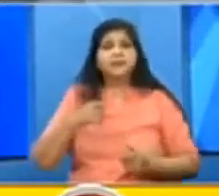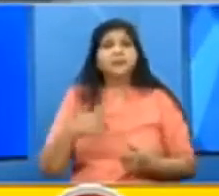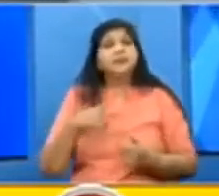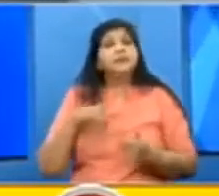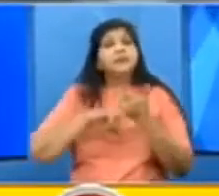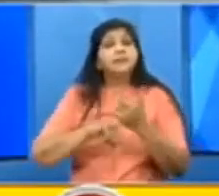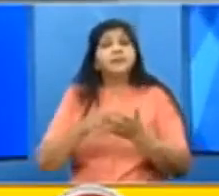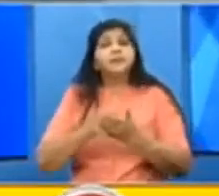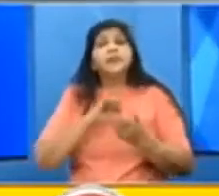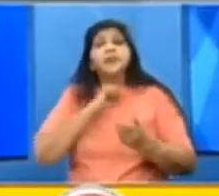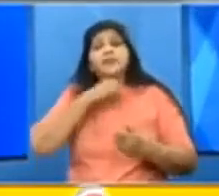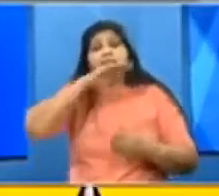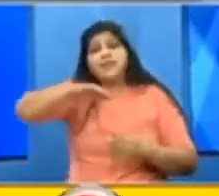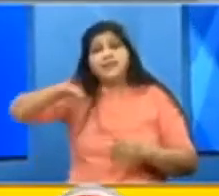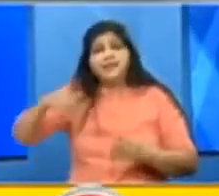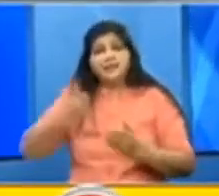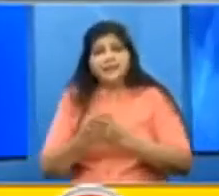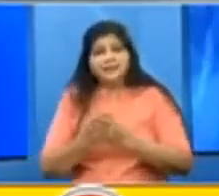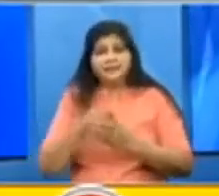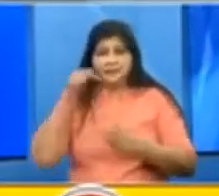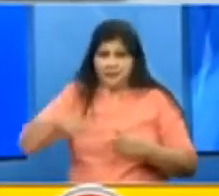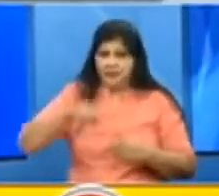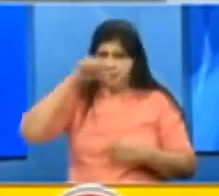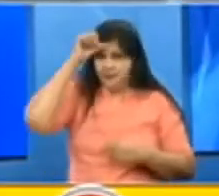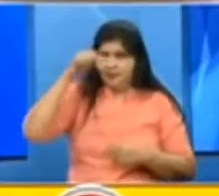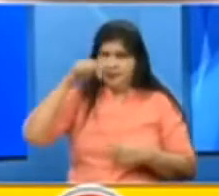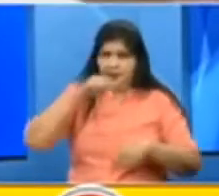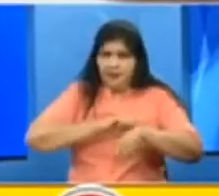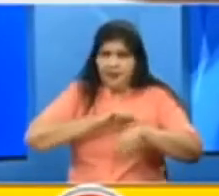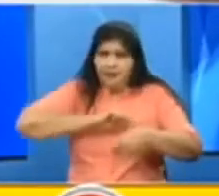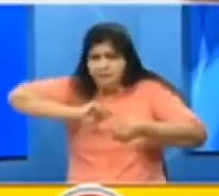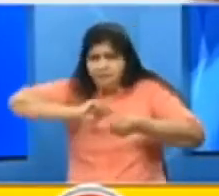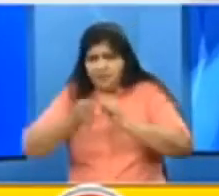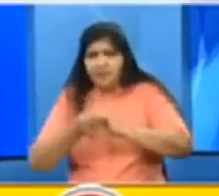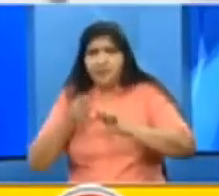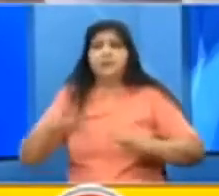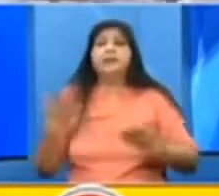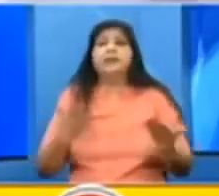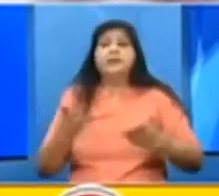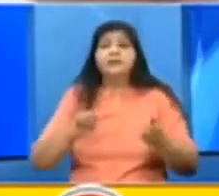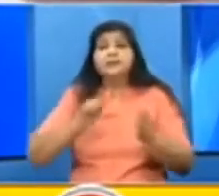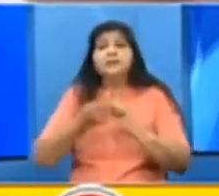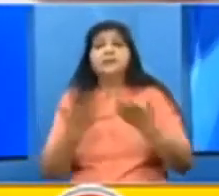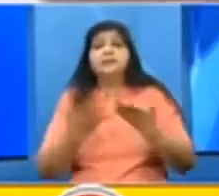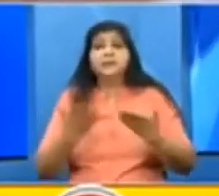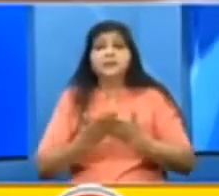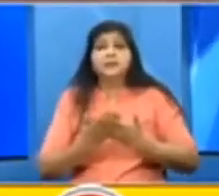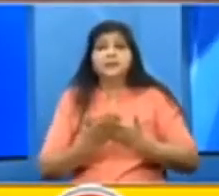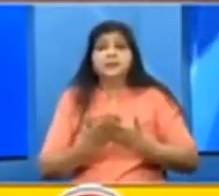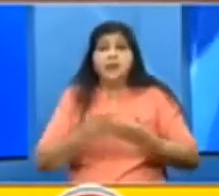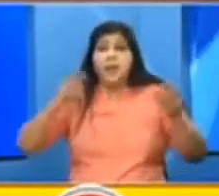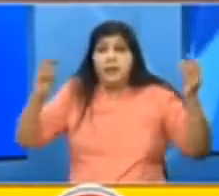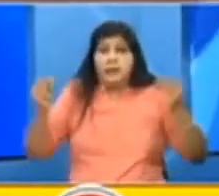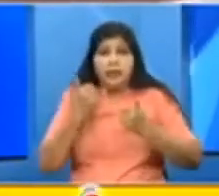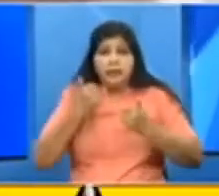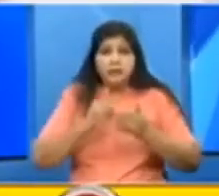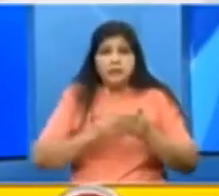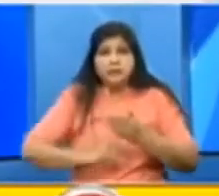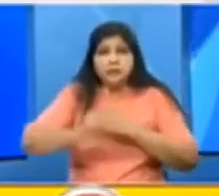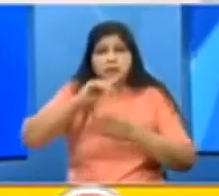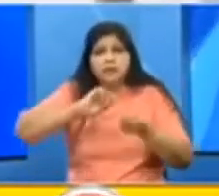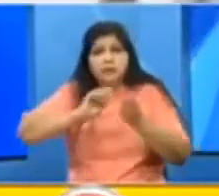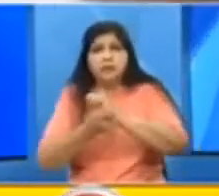मेरे युवा साथियों, हमारा देश बदल रहा है। कैसे बदल रहा है, कितनी तेजी से बदल रहा